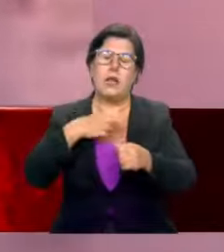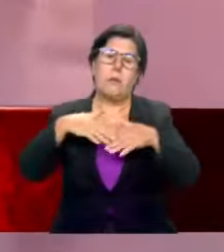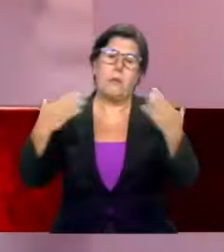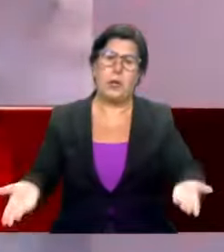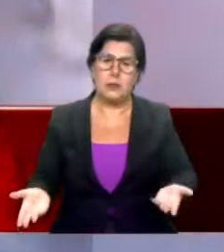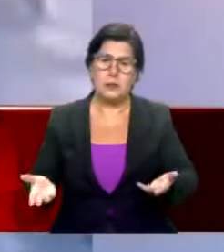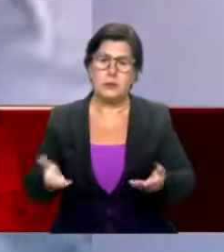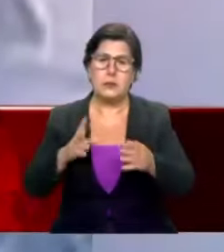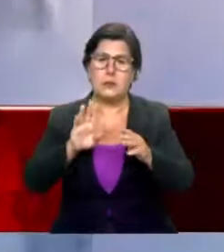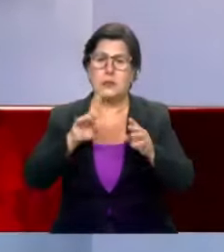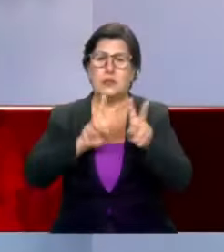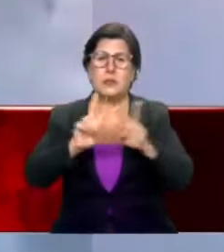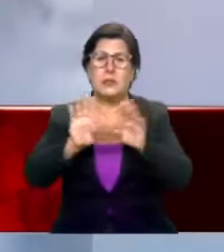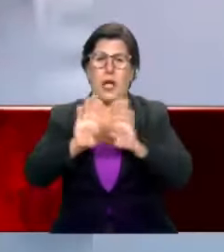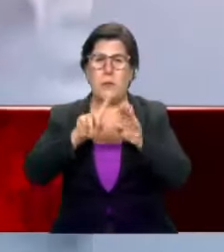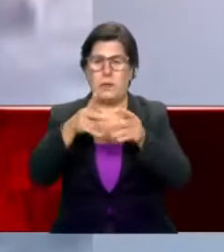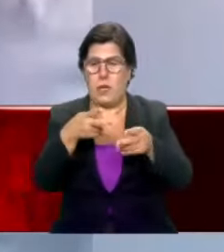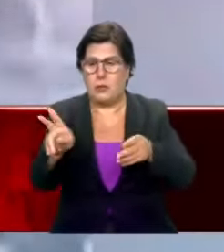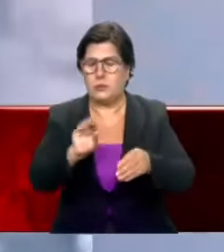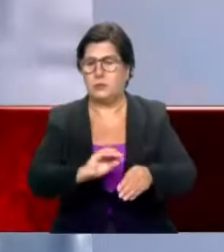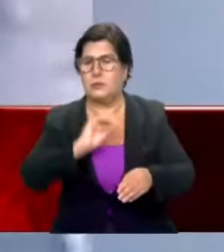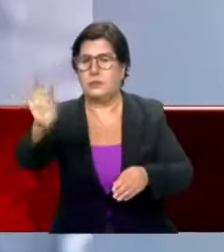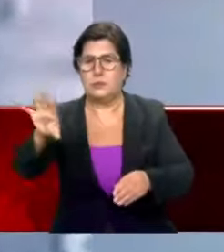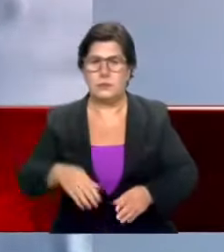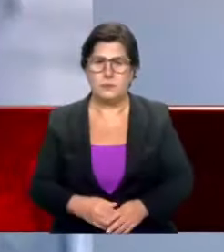geçti, açık kapıdan yola savruldu.